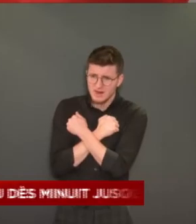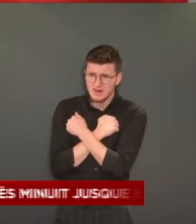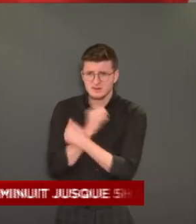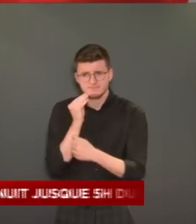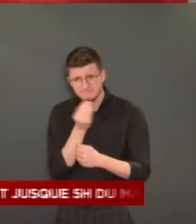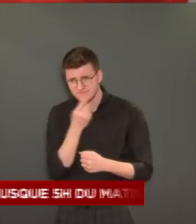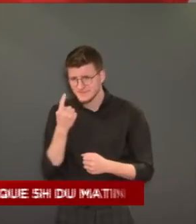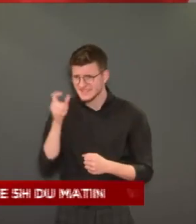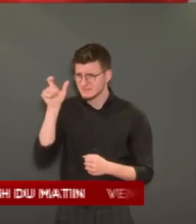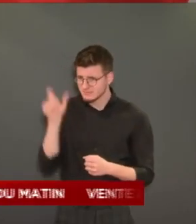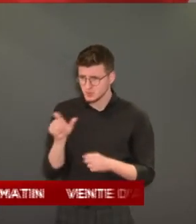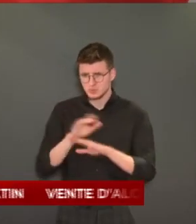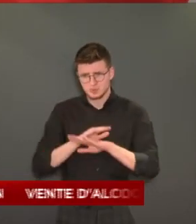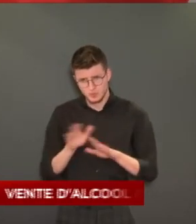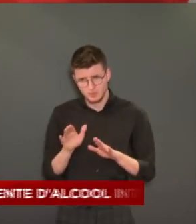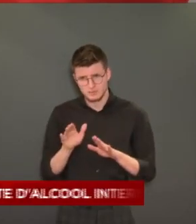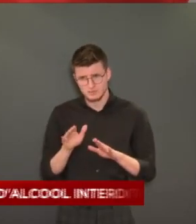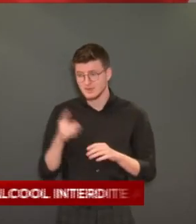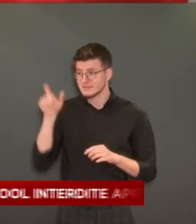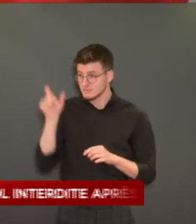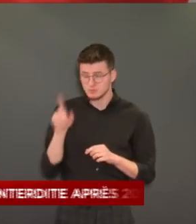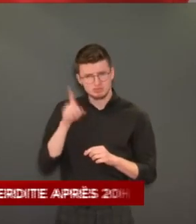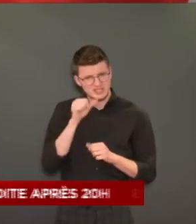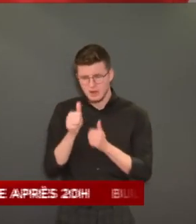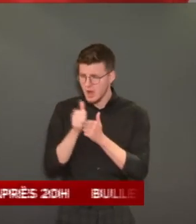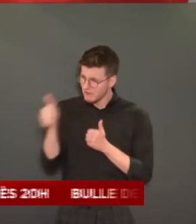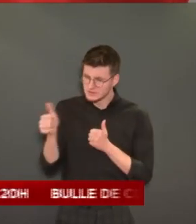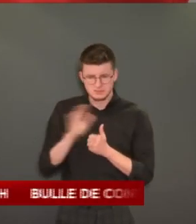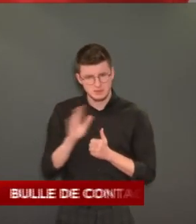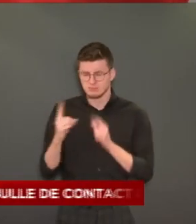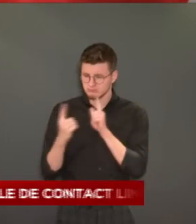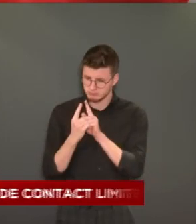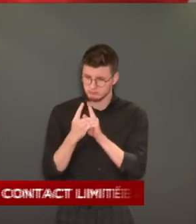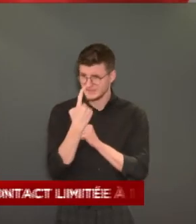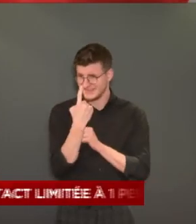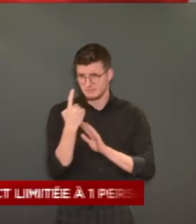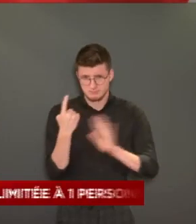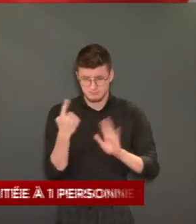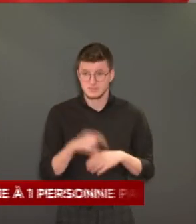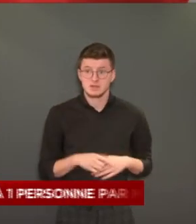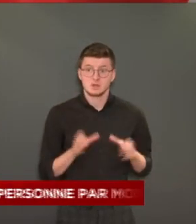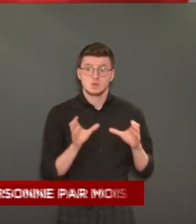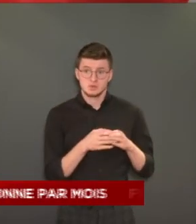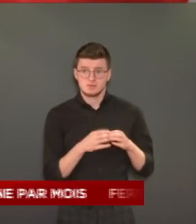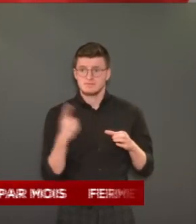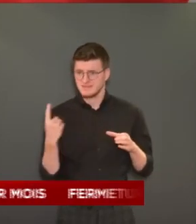foyer. Une seule personne à l'exception de votre foyer.